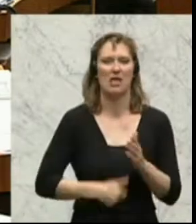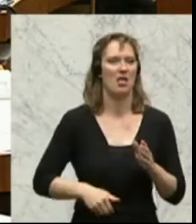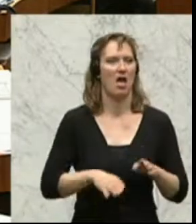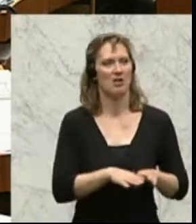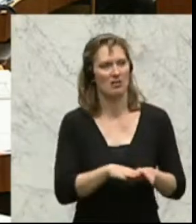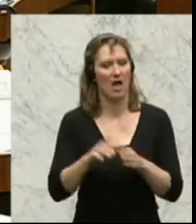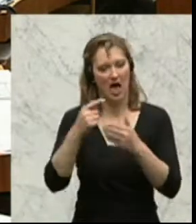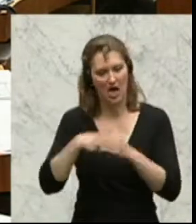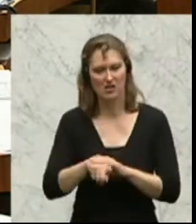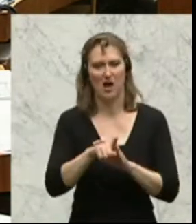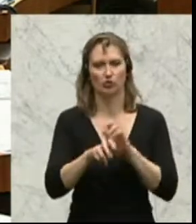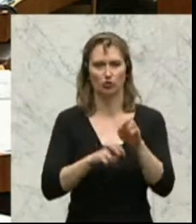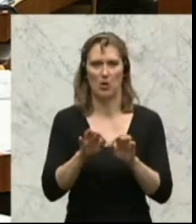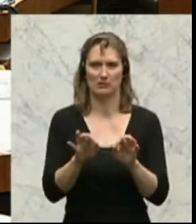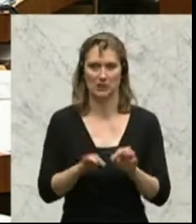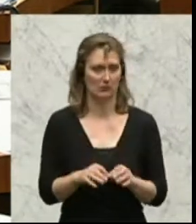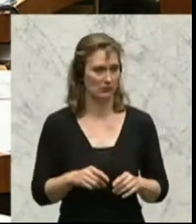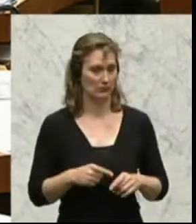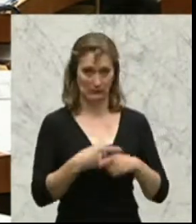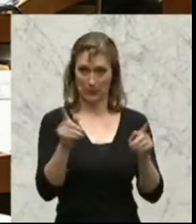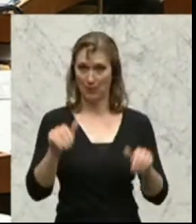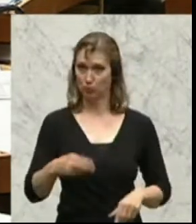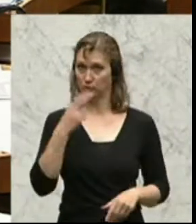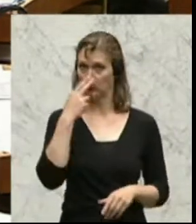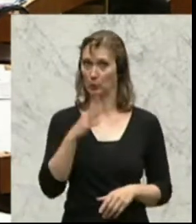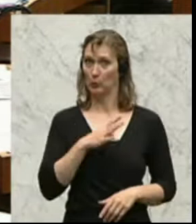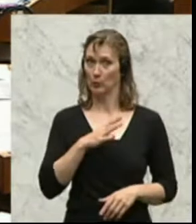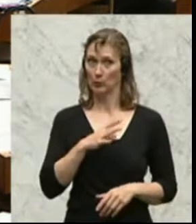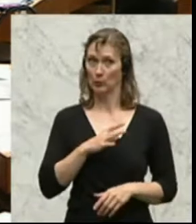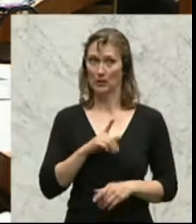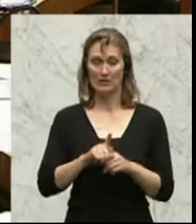Eingangssteuersatz, müssen Sie doch sehen, dass mit der Zeit, mit der